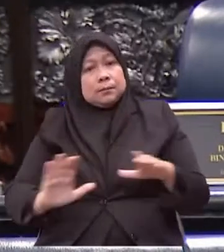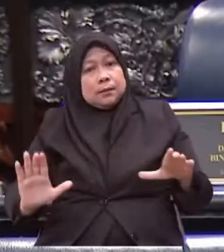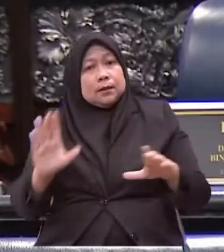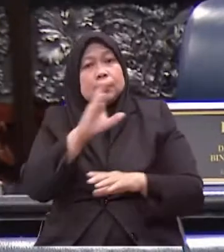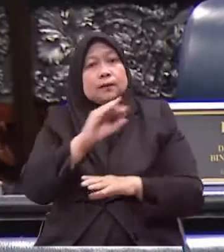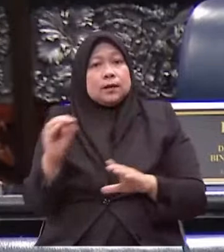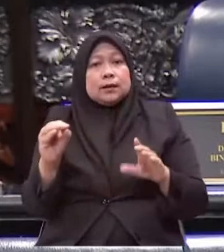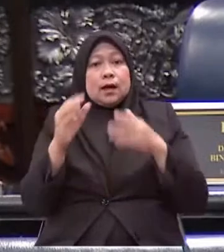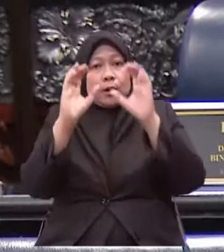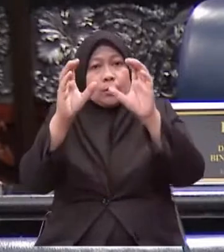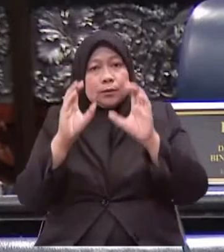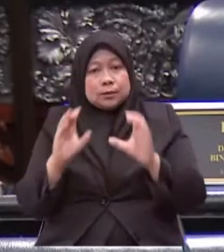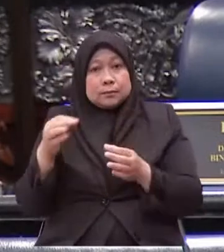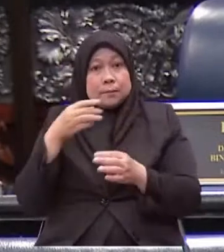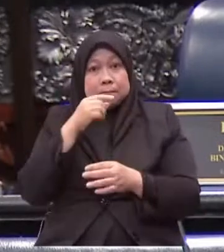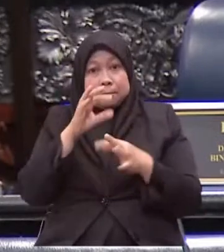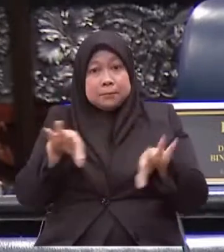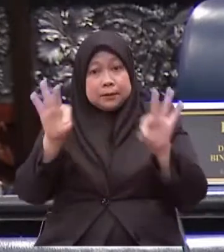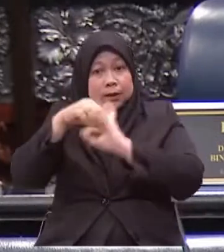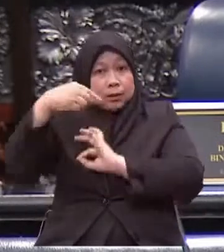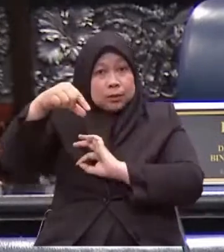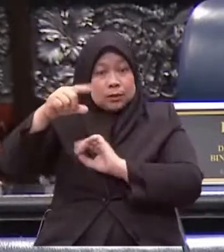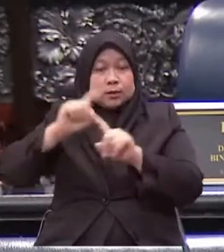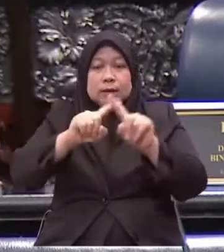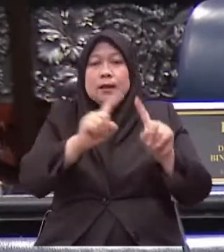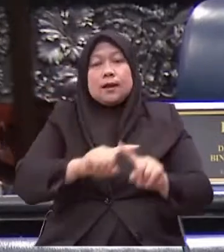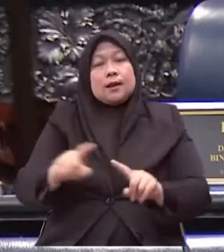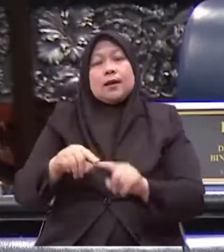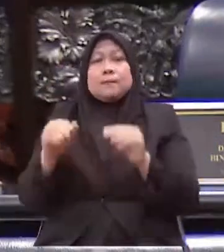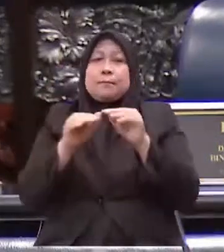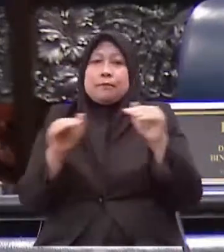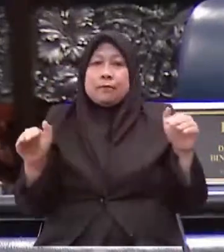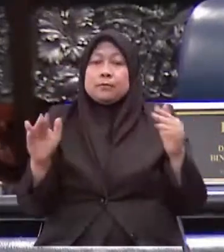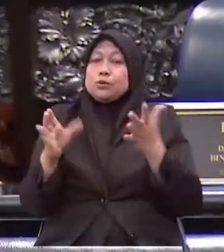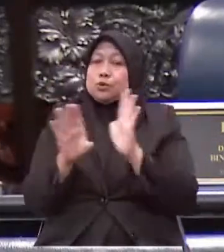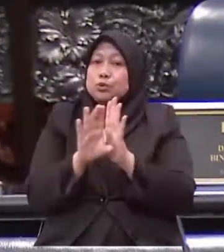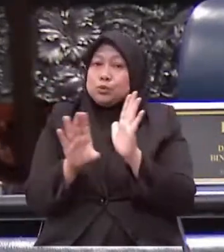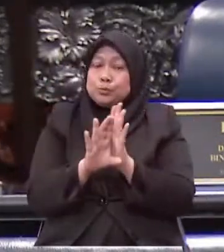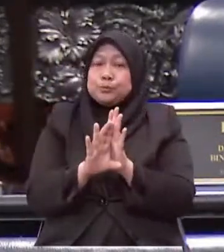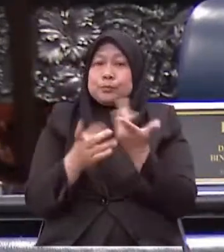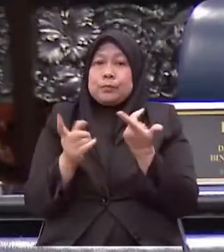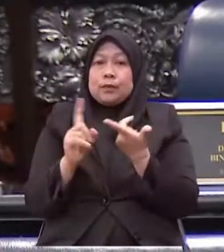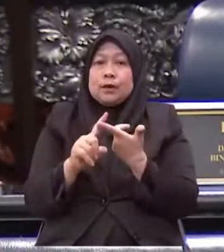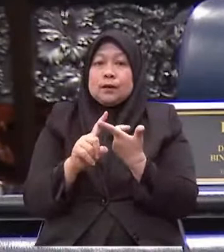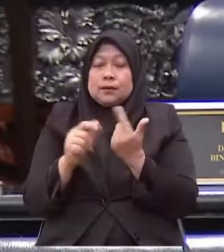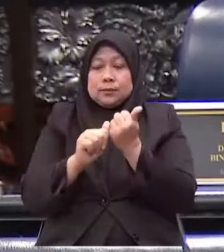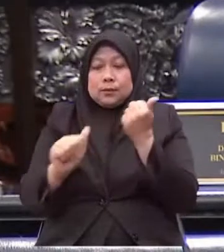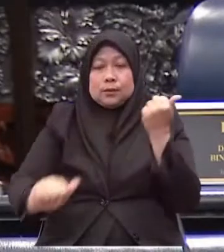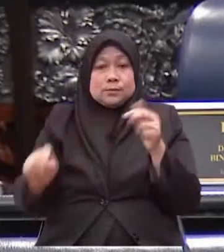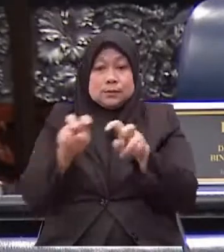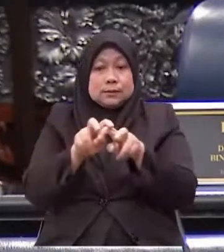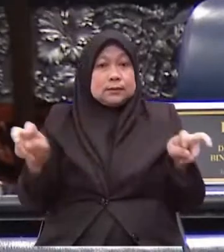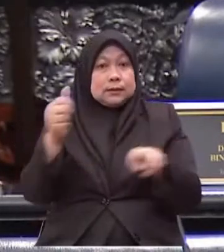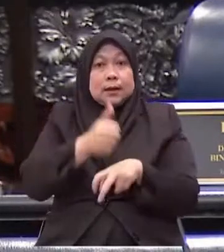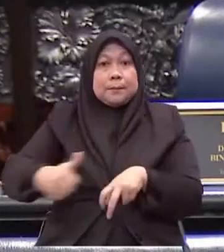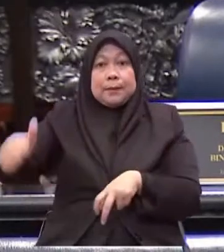dan kaset makanan secara berurutan di berbagai platform antaranya jembatan kuasa